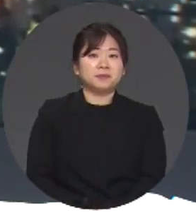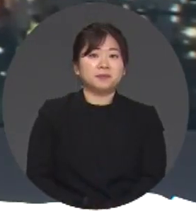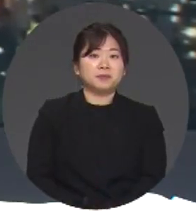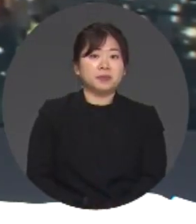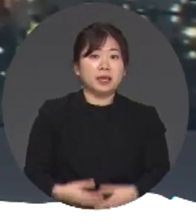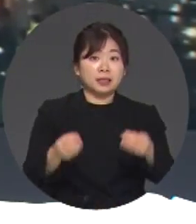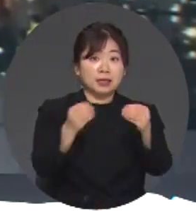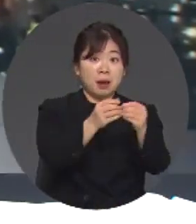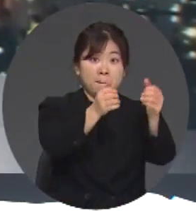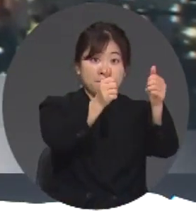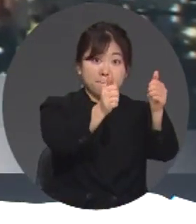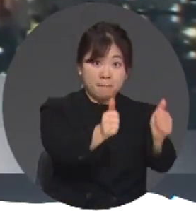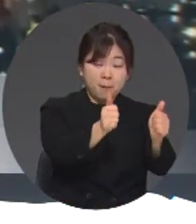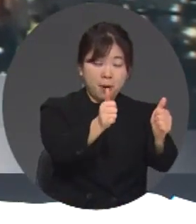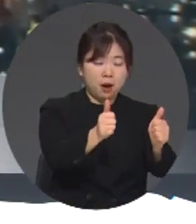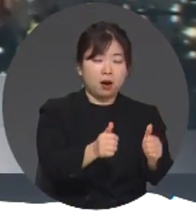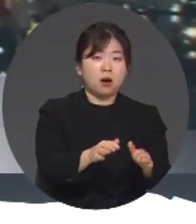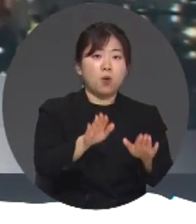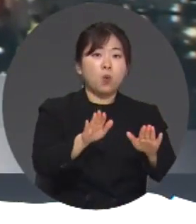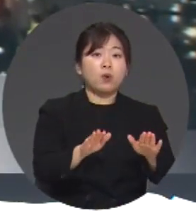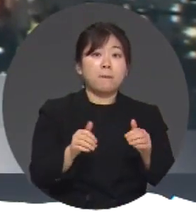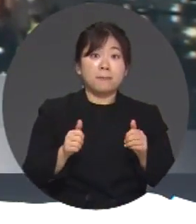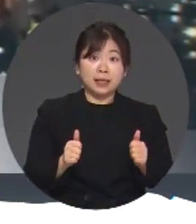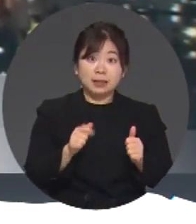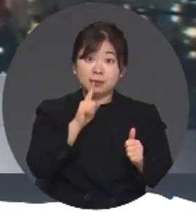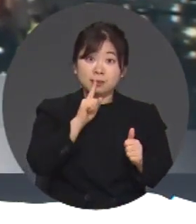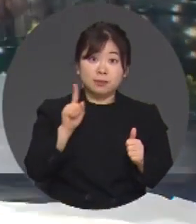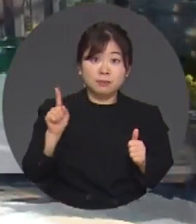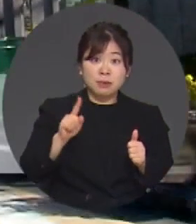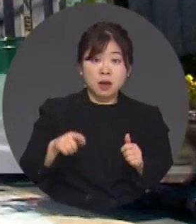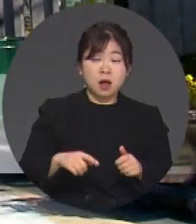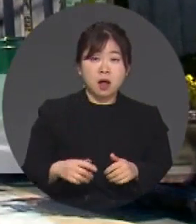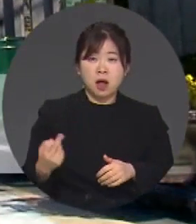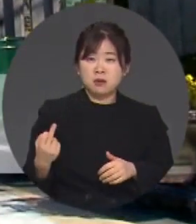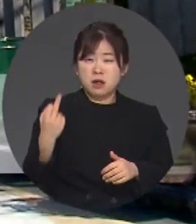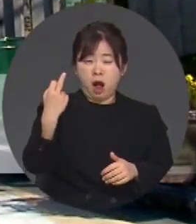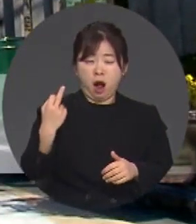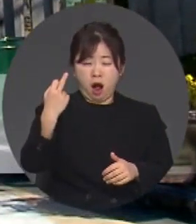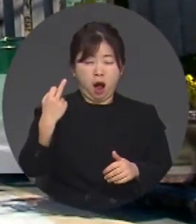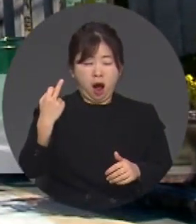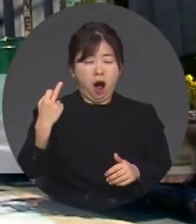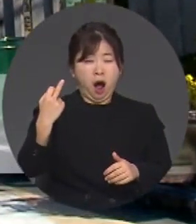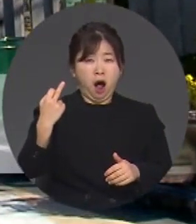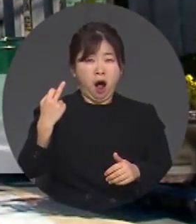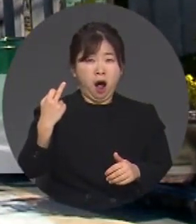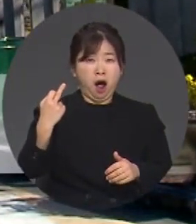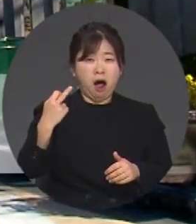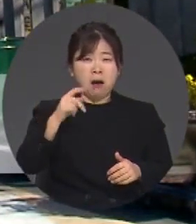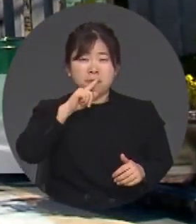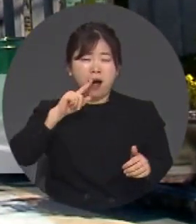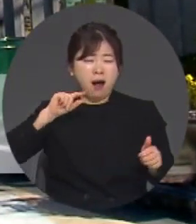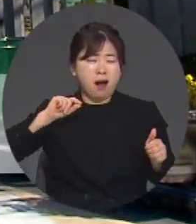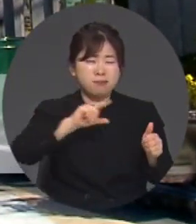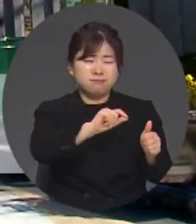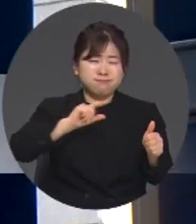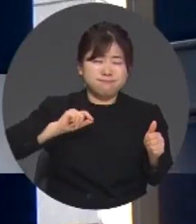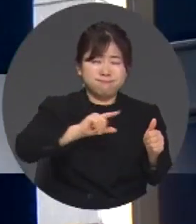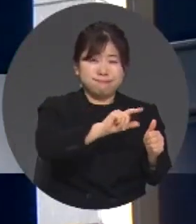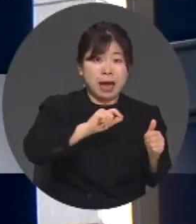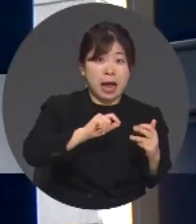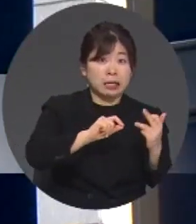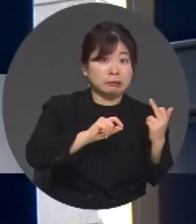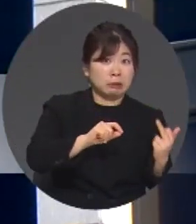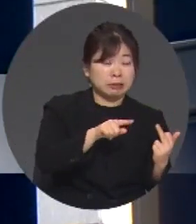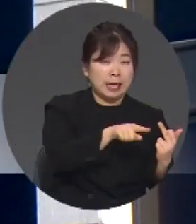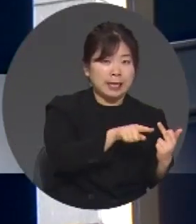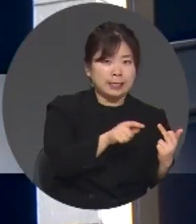창원지법 형사 4단도 강희경 부장판사는 잔소리를 지속적으로들은데 불만을 품고 형을 살해하려고 준비한